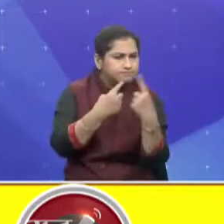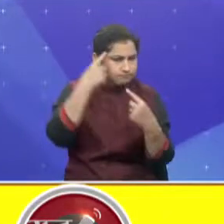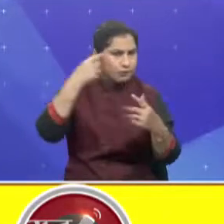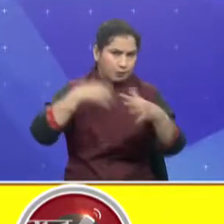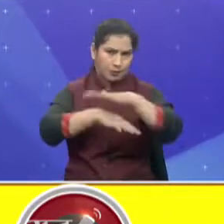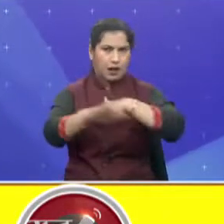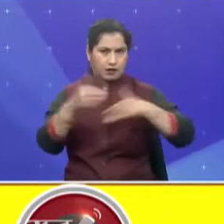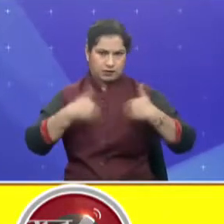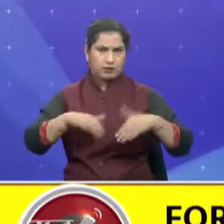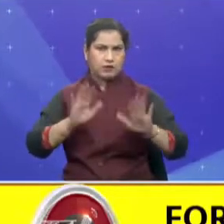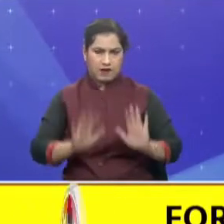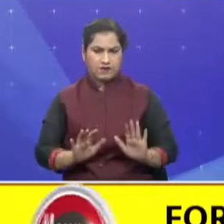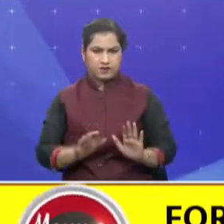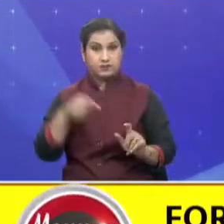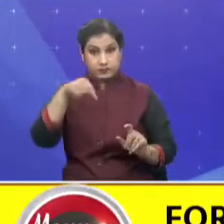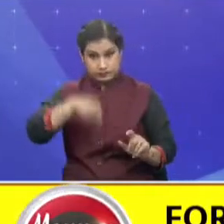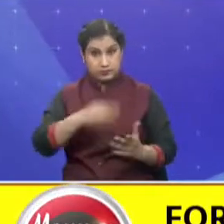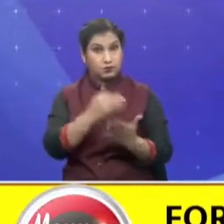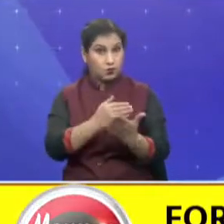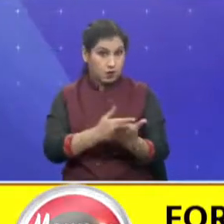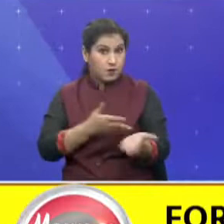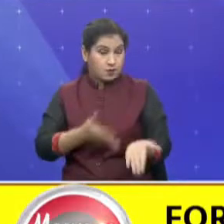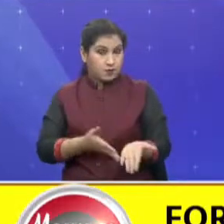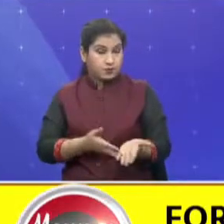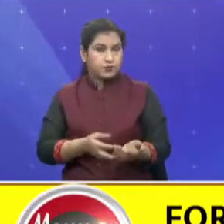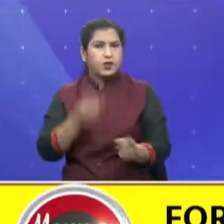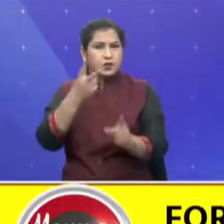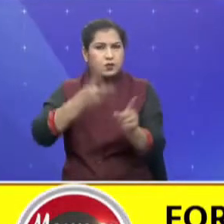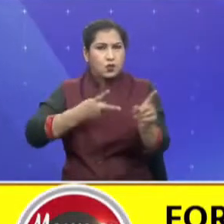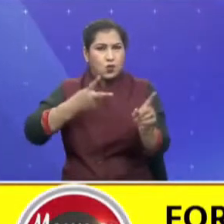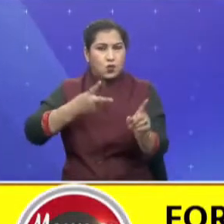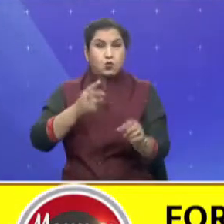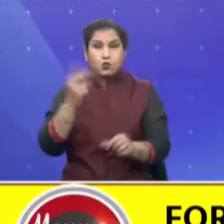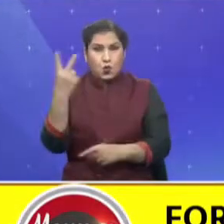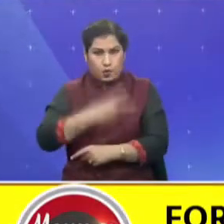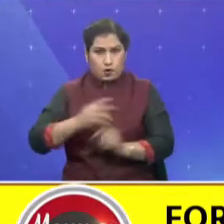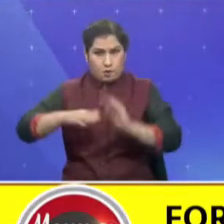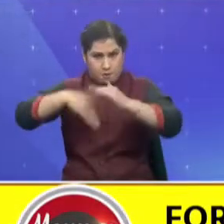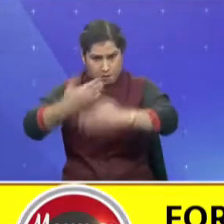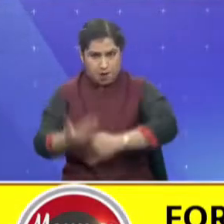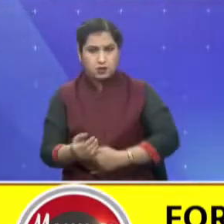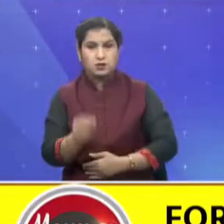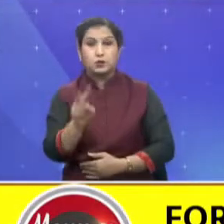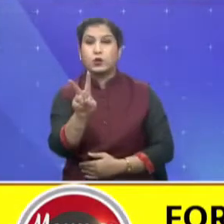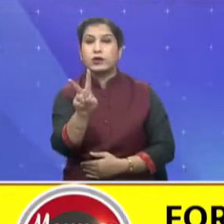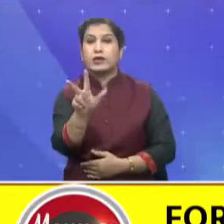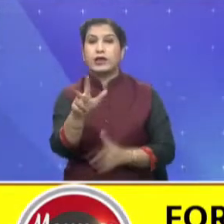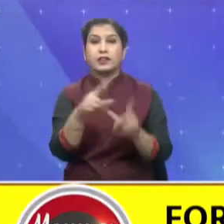हूं। इस कार्यक्रम के लिए 2 दिन बाद 28 दिसंबर से